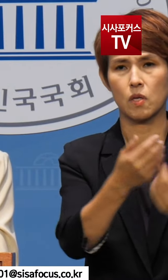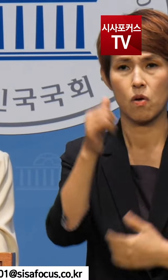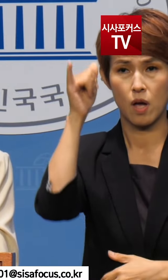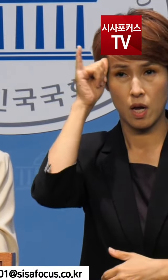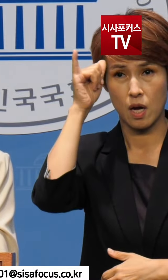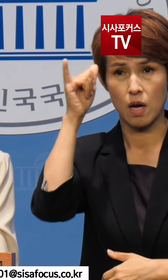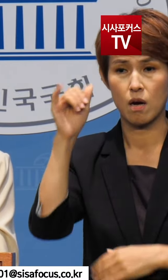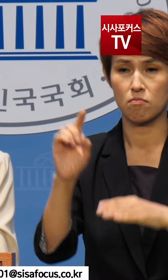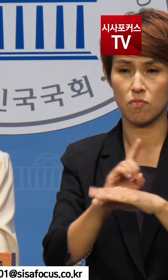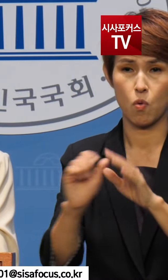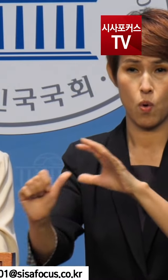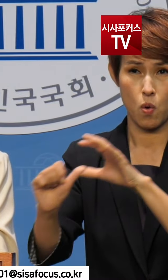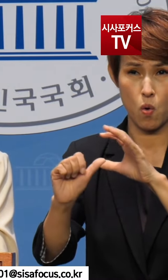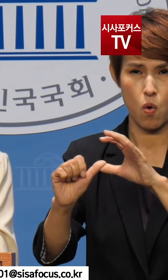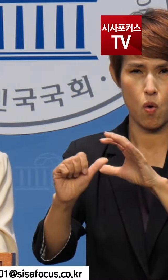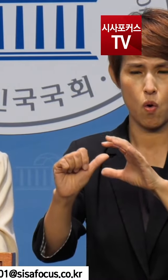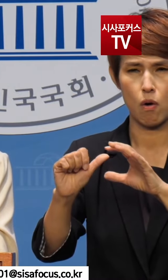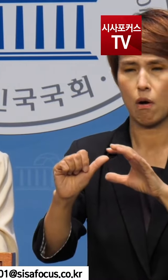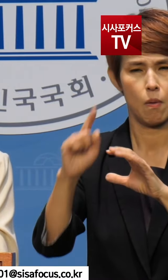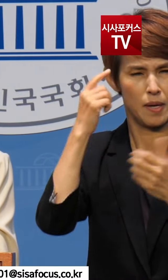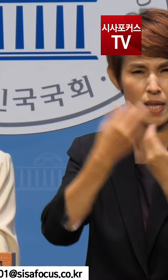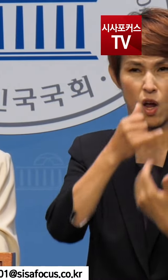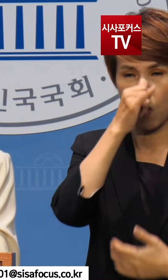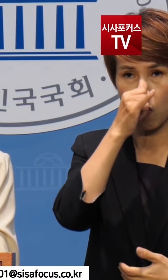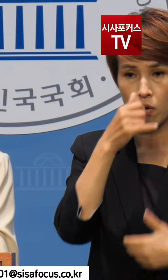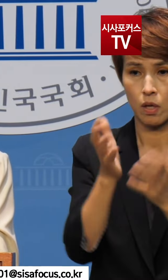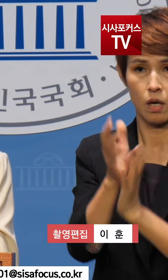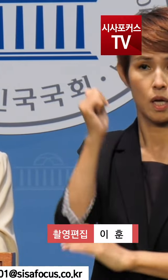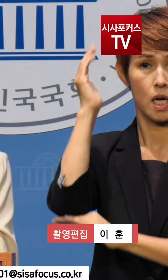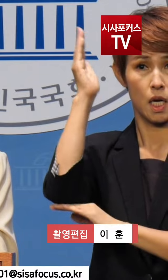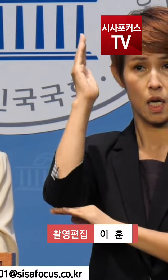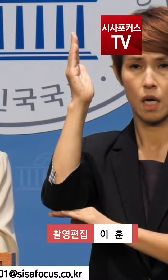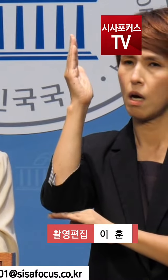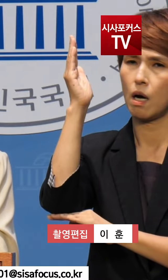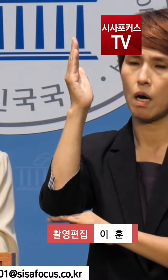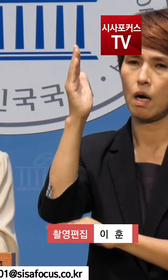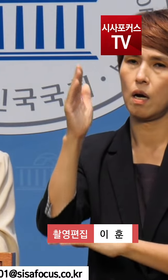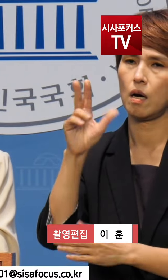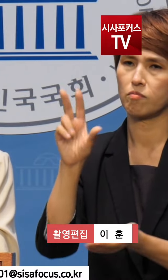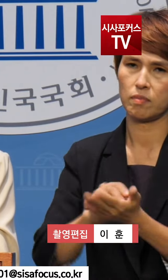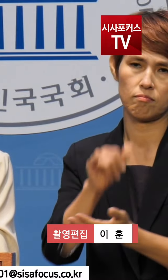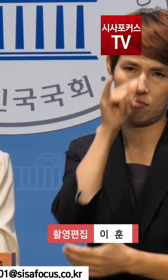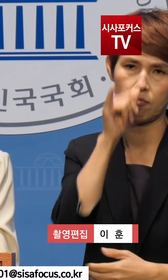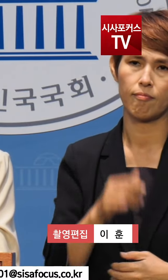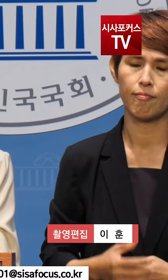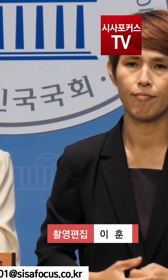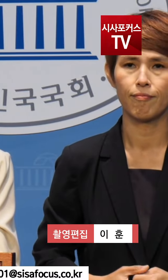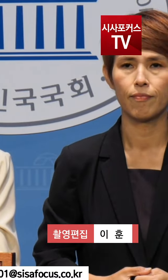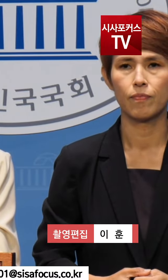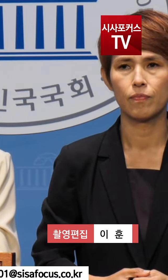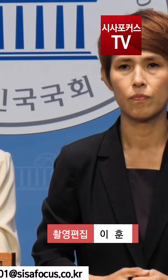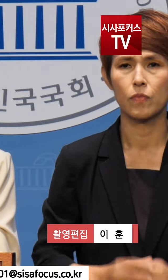이 상황에 대해 담당 기관장의 발언은 매우 부적절합니다.